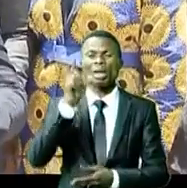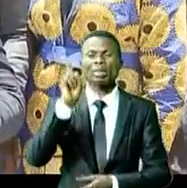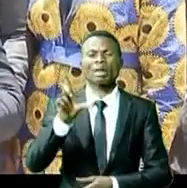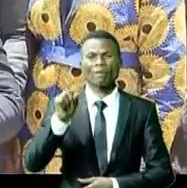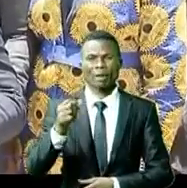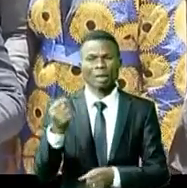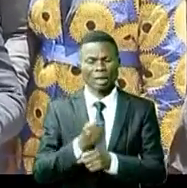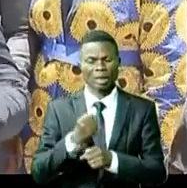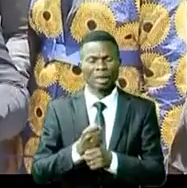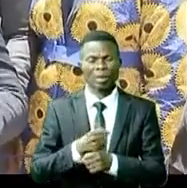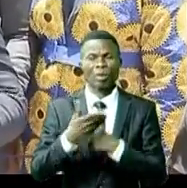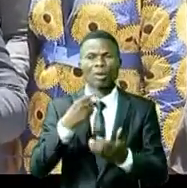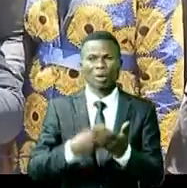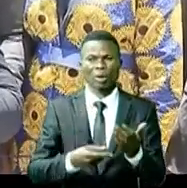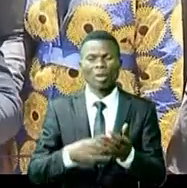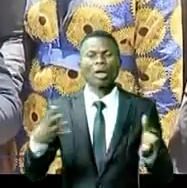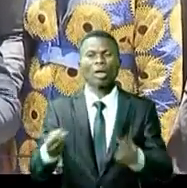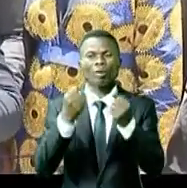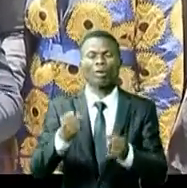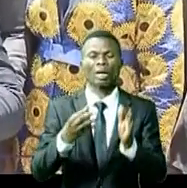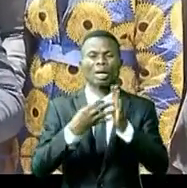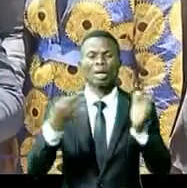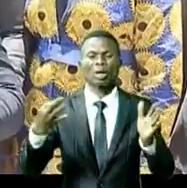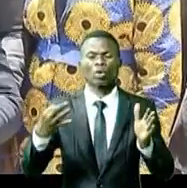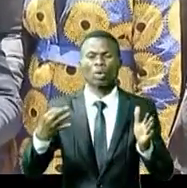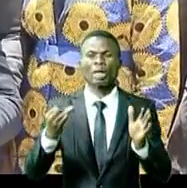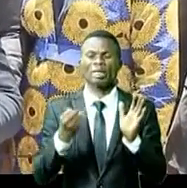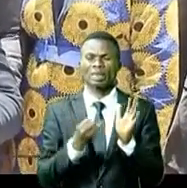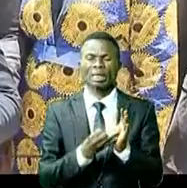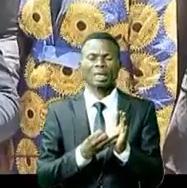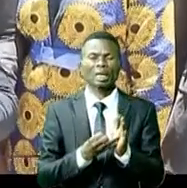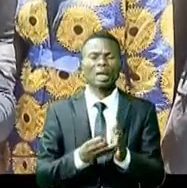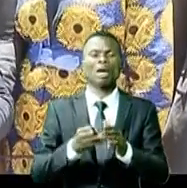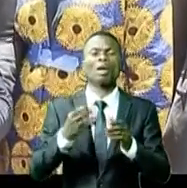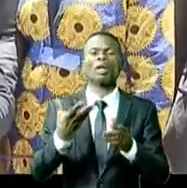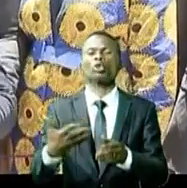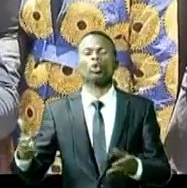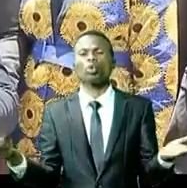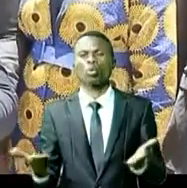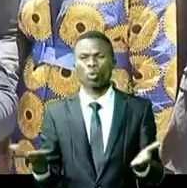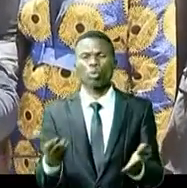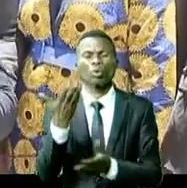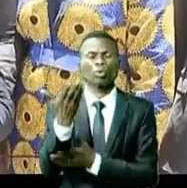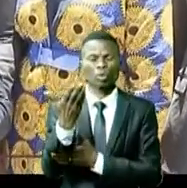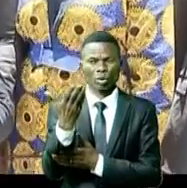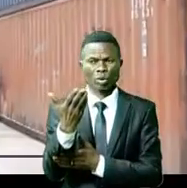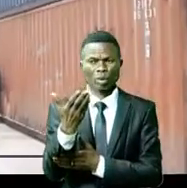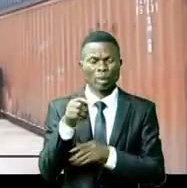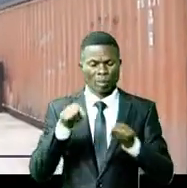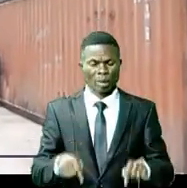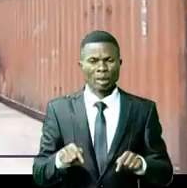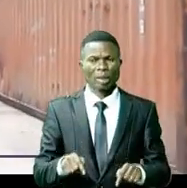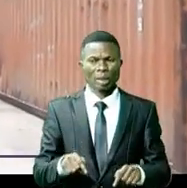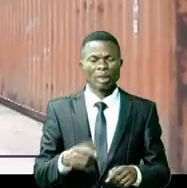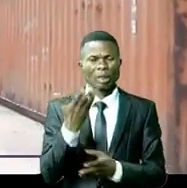donc le travail qui reste de retrouver les 97 conteneurs qui restent. Donc raison pour laquelle nous lançons ce cri d'alarme à ce moment